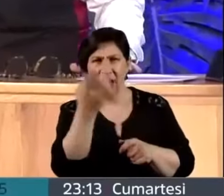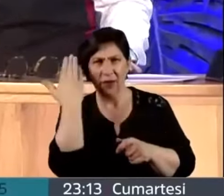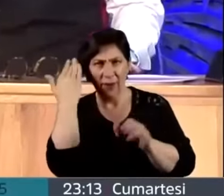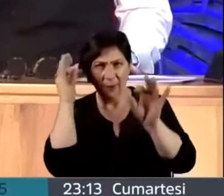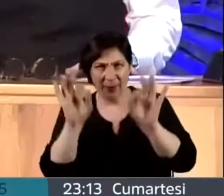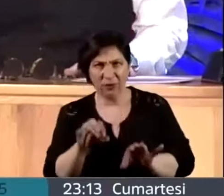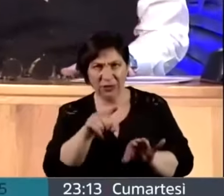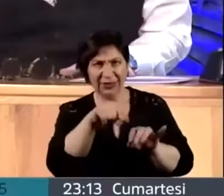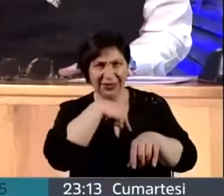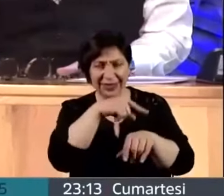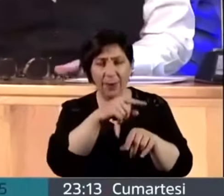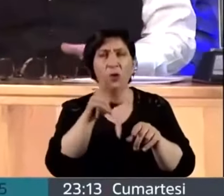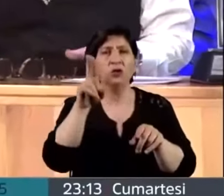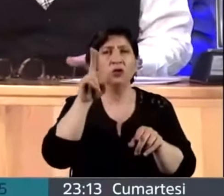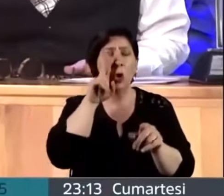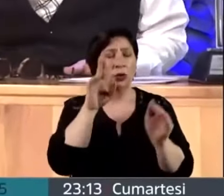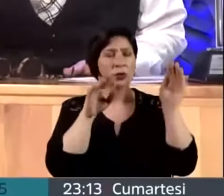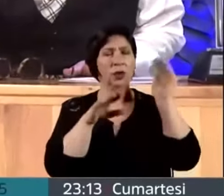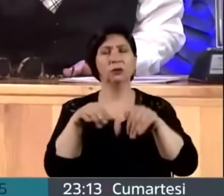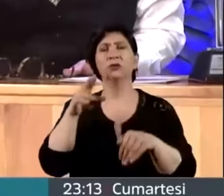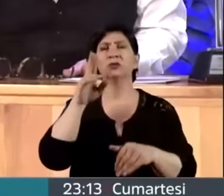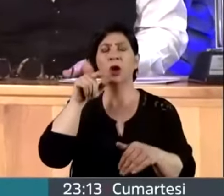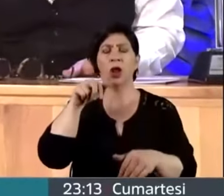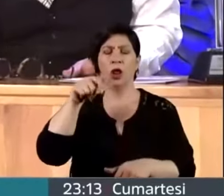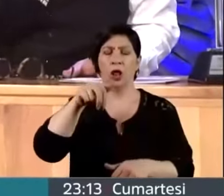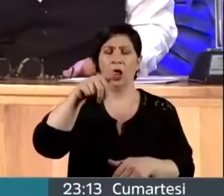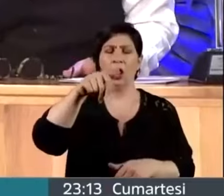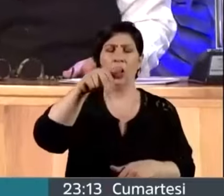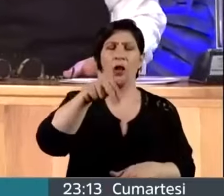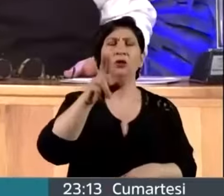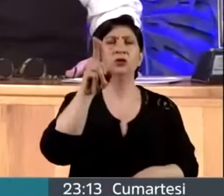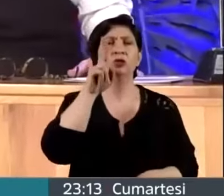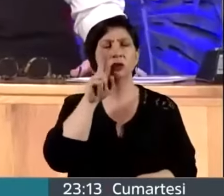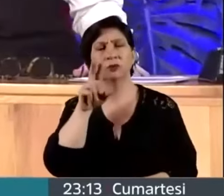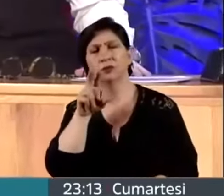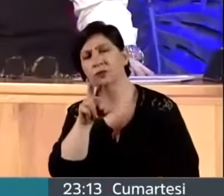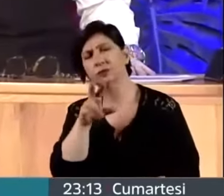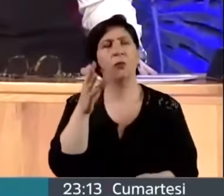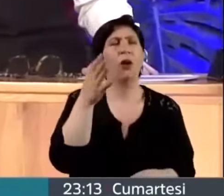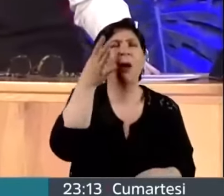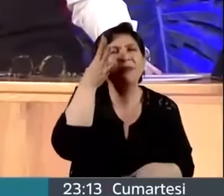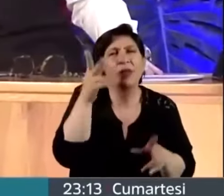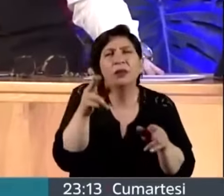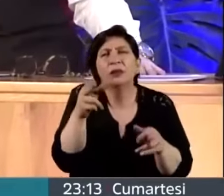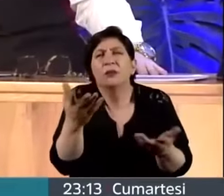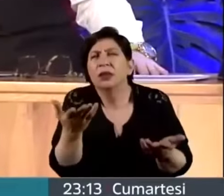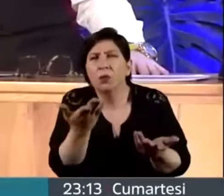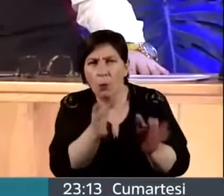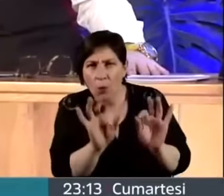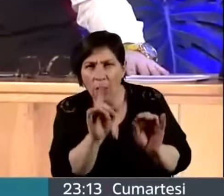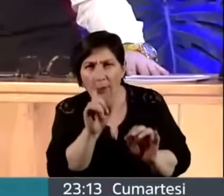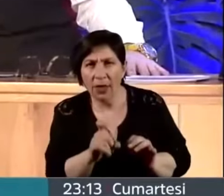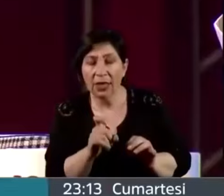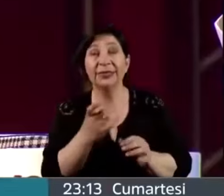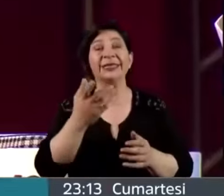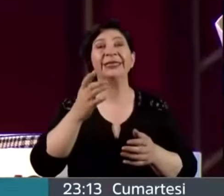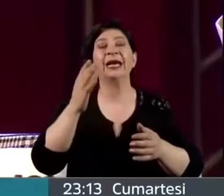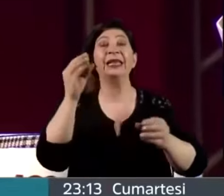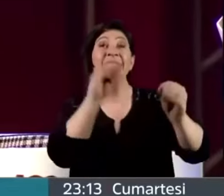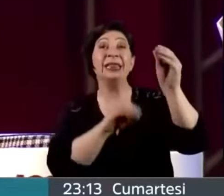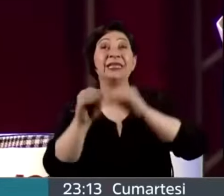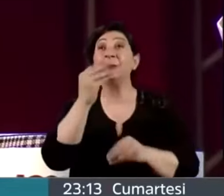zamanınızdan mı başladı? Şimdi, yani son gelip podyumun en ucunda son bakışları çok salakça oluyor. Bunu istiyorlar mı? Niye? Tasarımcı ne istiyor